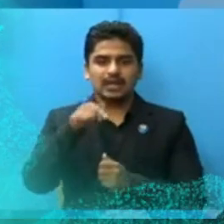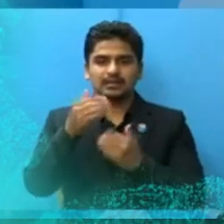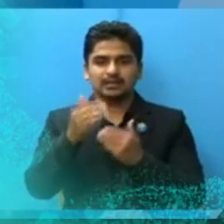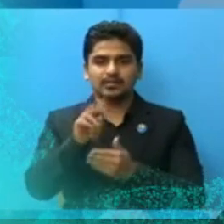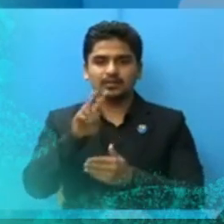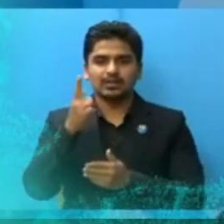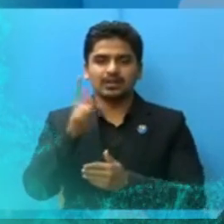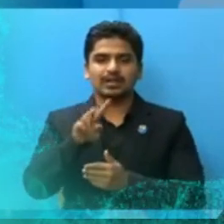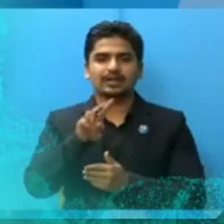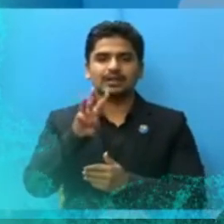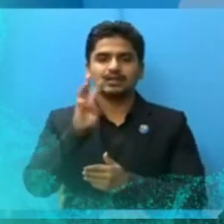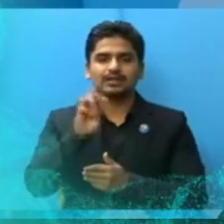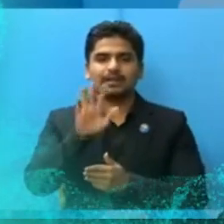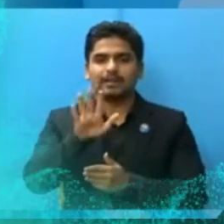आजसम्म